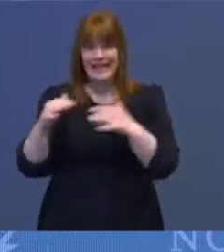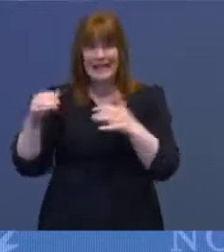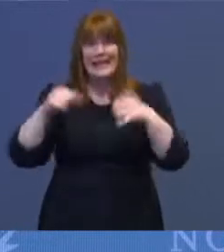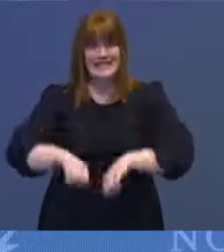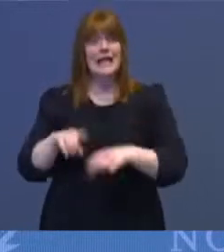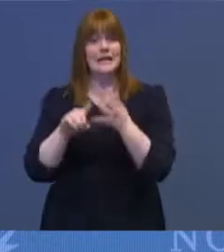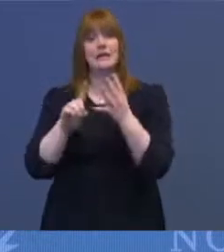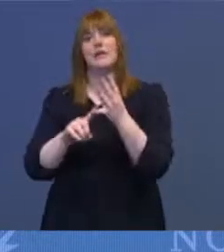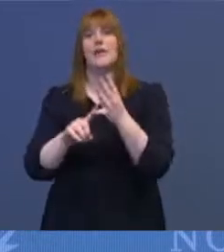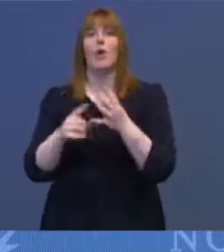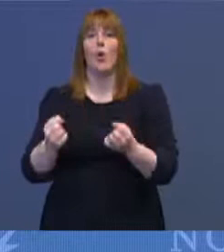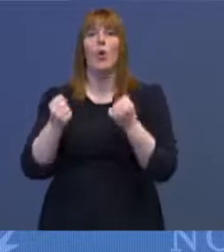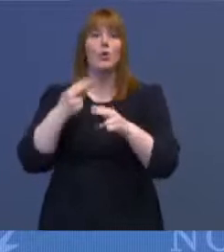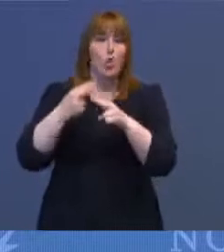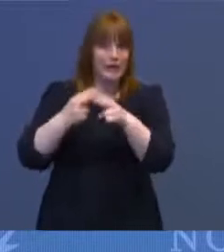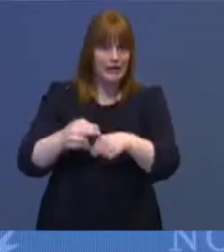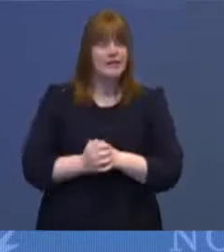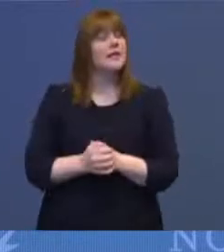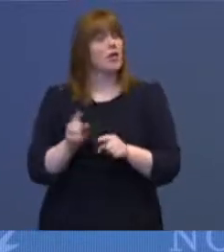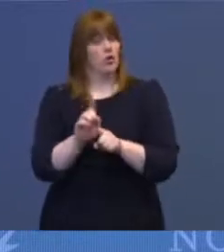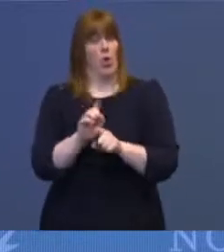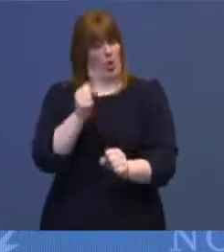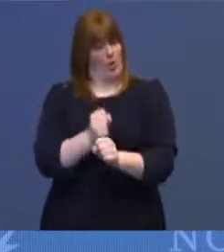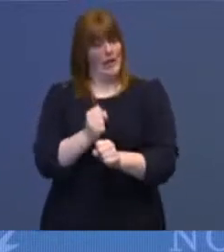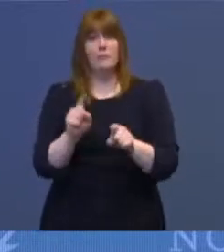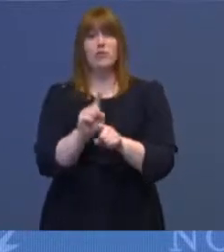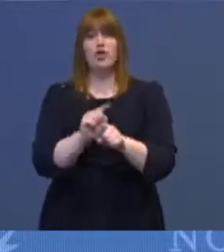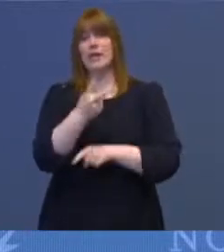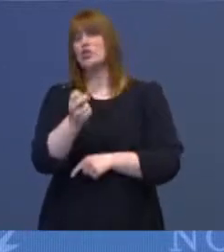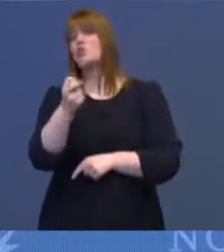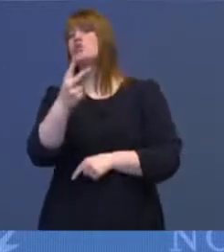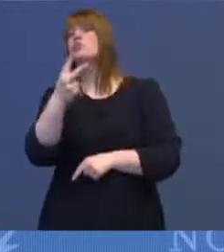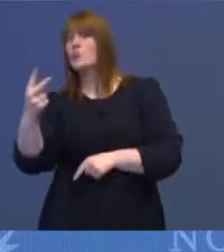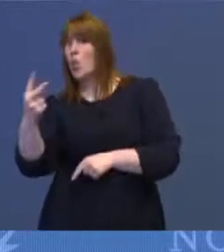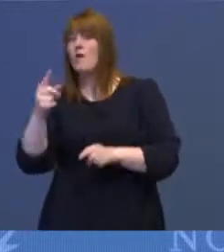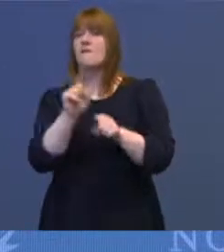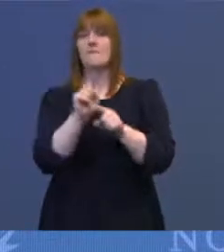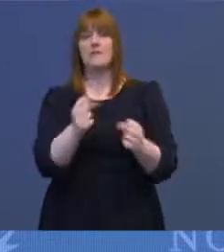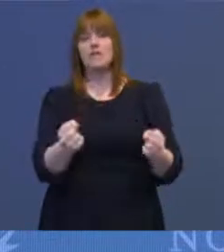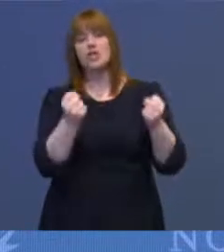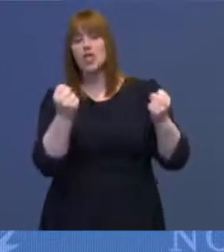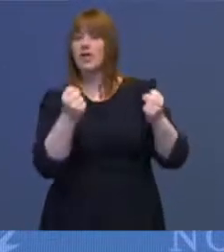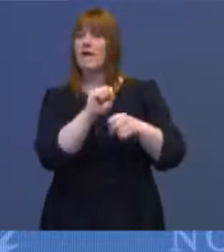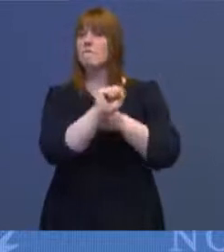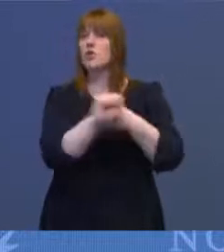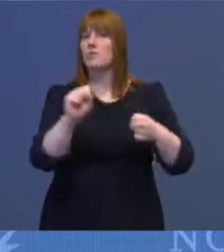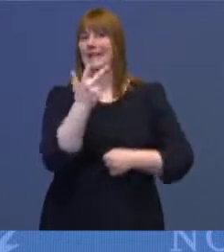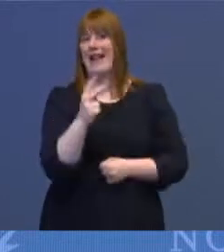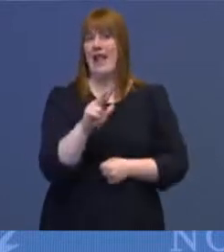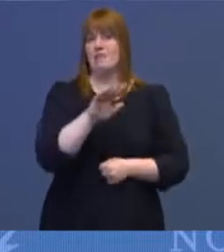utholdenhet. Konkret betyr dette at vi allerede i 2022 styrker Forsvaret med 3 milliarder kroner fordelt